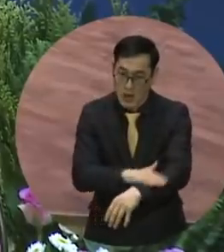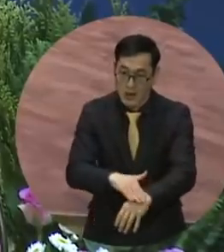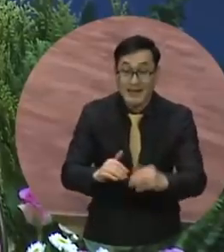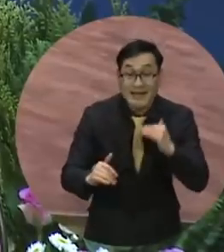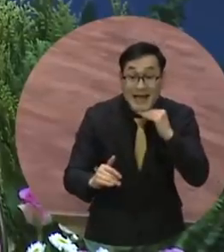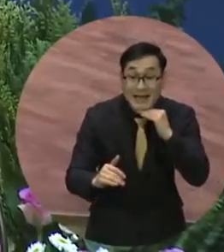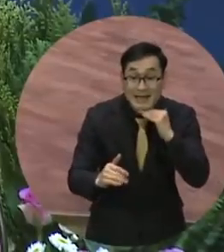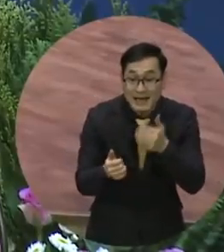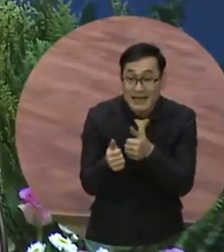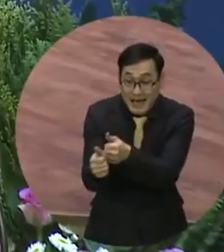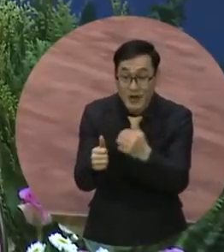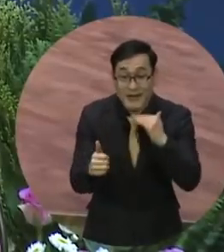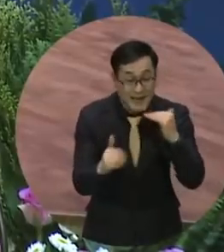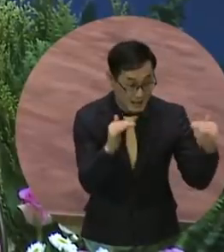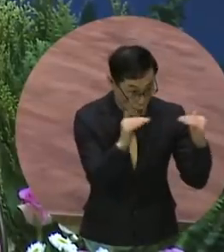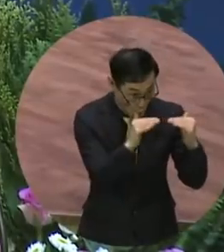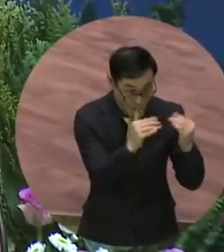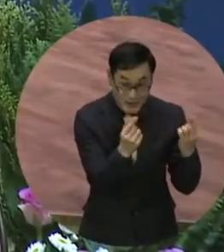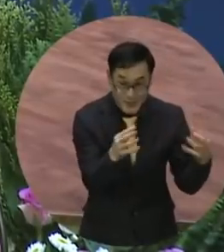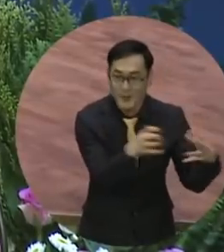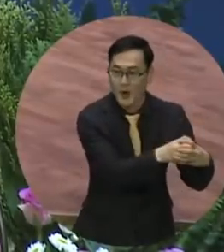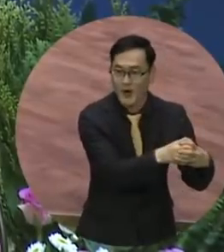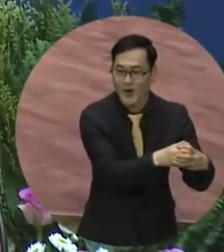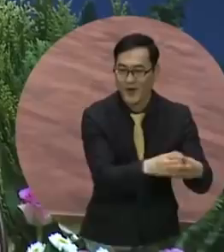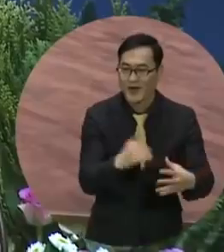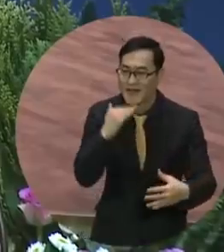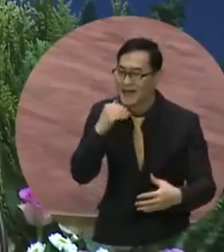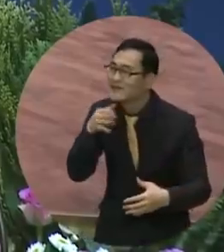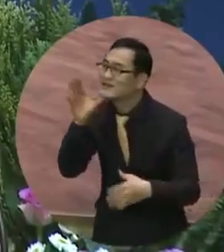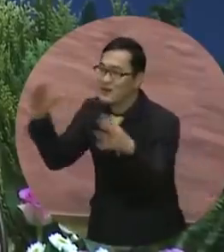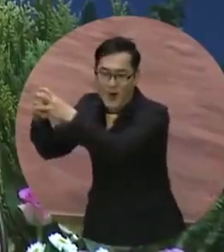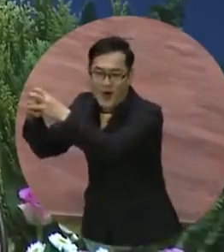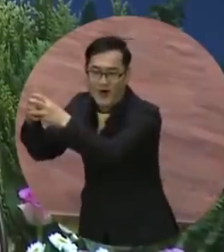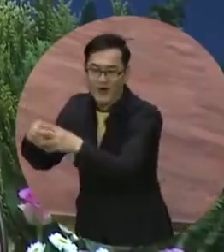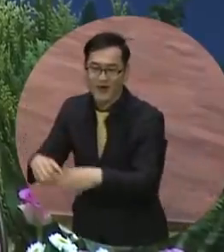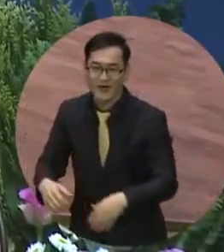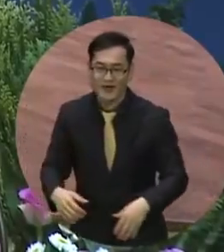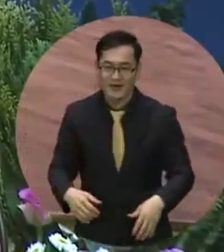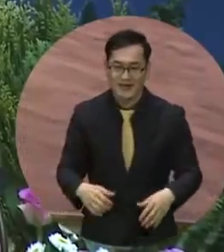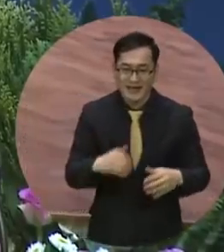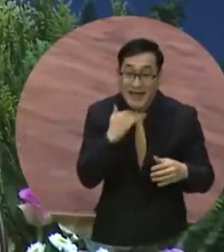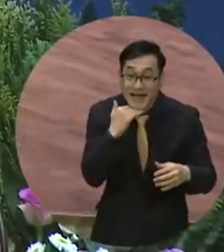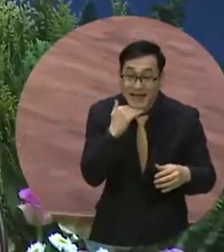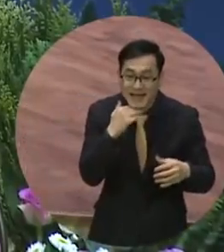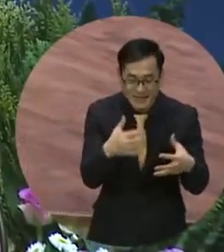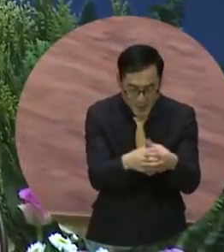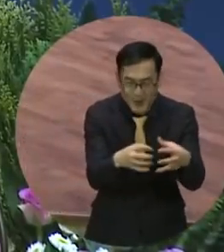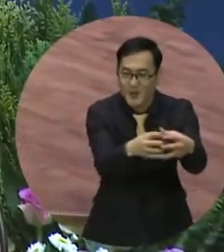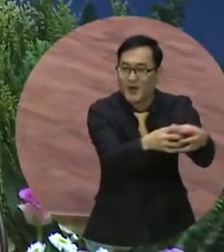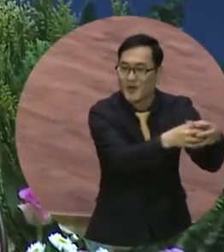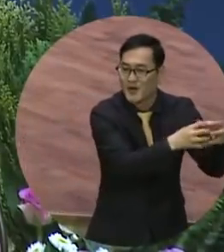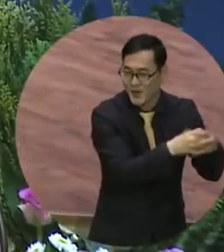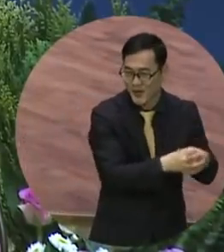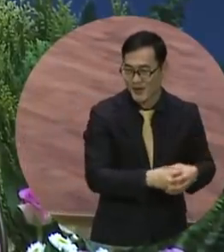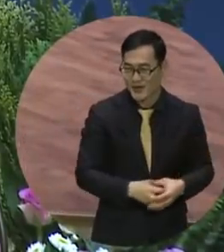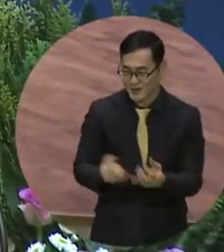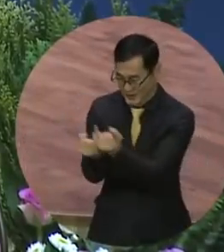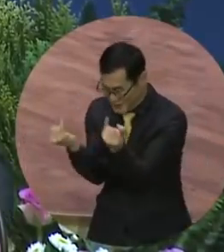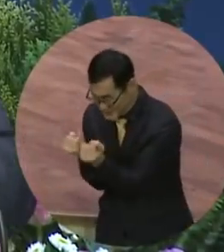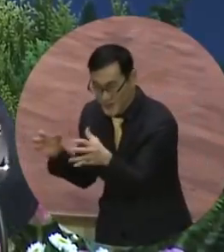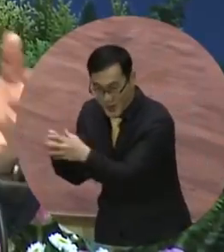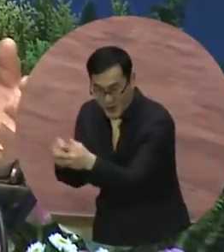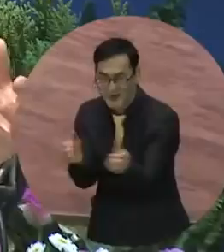나이별이 굉장히 중요한 우리나라 특별한 문화예요. 그러니까 이 전도회별로 나이별로 모이는 게 중요한 거요. 그래서요, 이